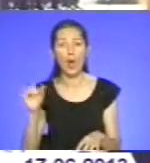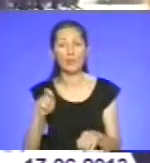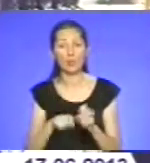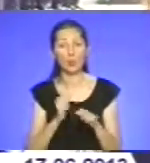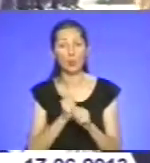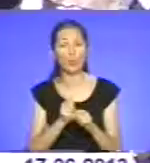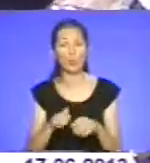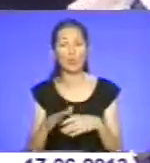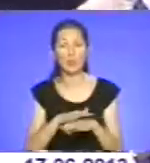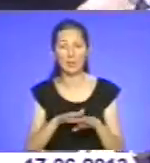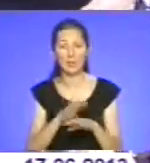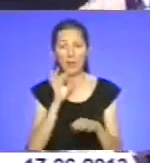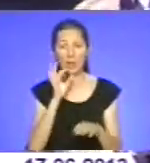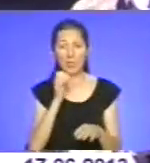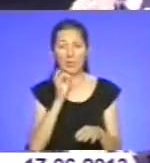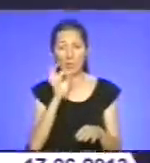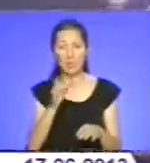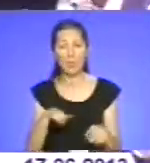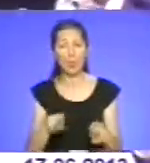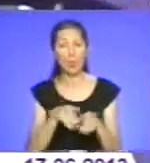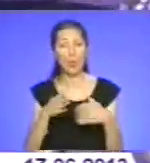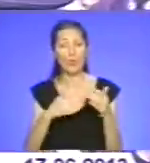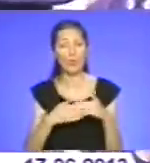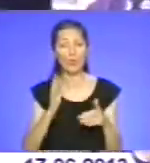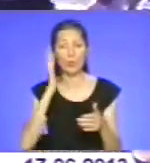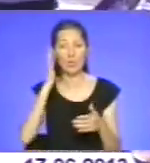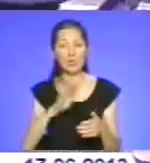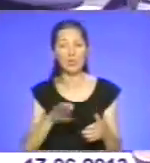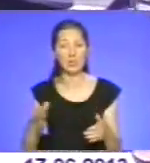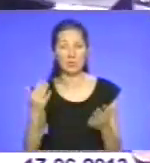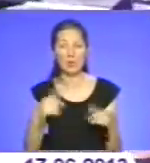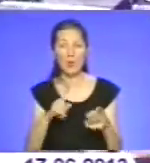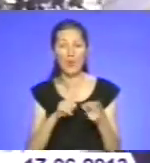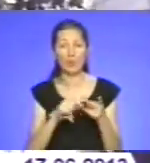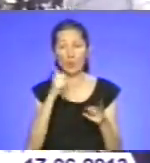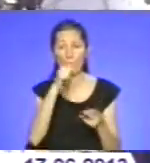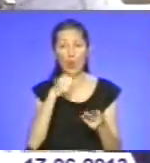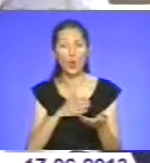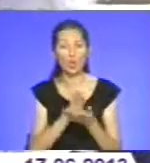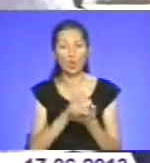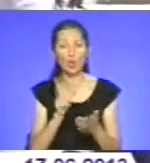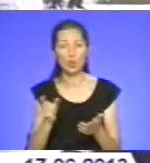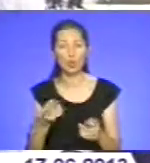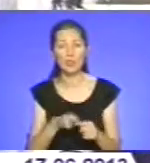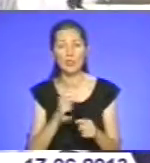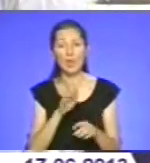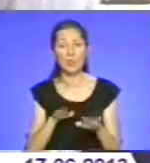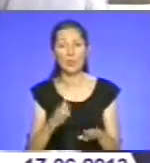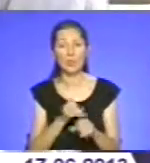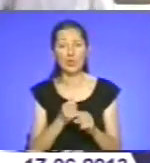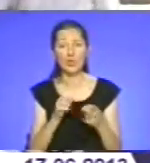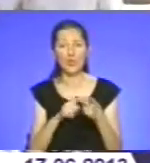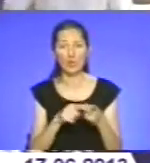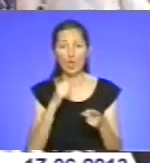про таку професію мріяла з дитинства. Ось уже півтора роки вона служить людям. На цій посаді я працюю недовго, лише півтора